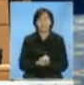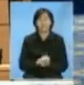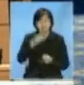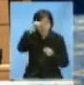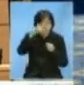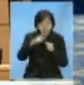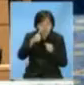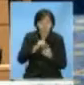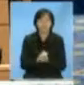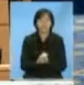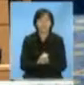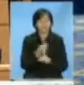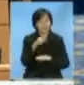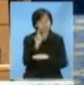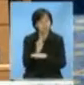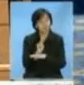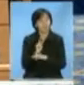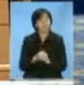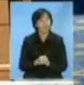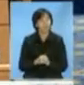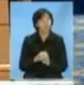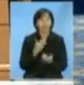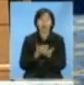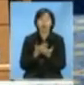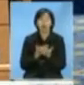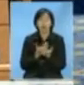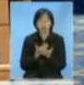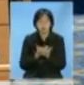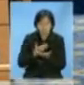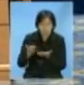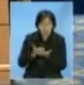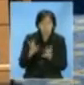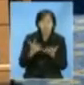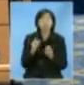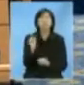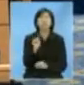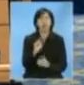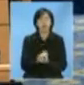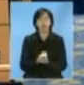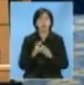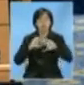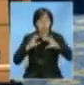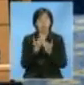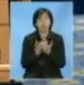ำได้นะครับท่านประธานว่าถังแตกเป็นอย่างไรคือรัฐบาลเป็น